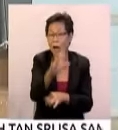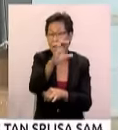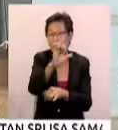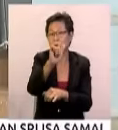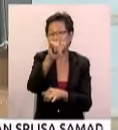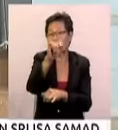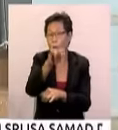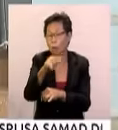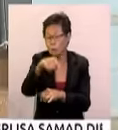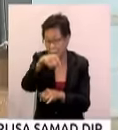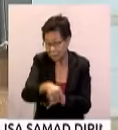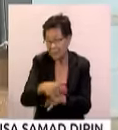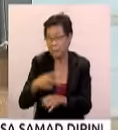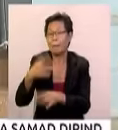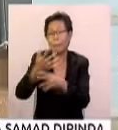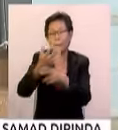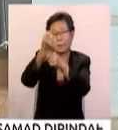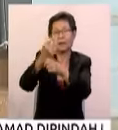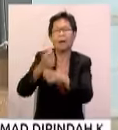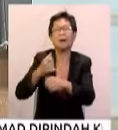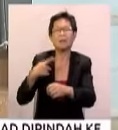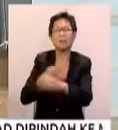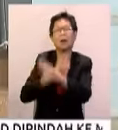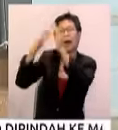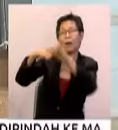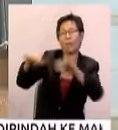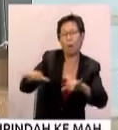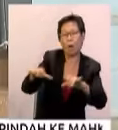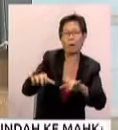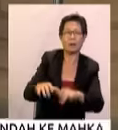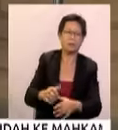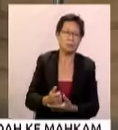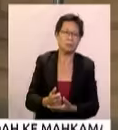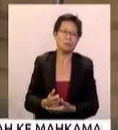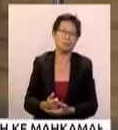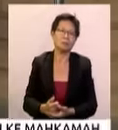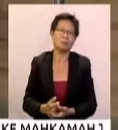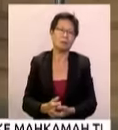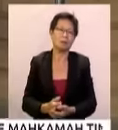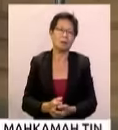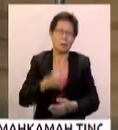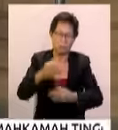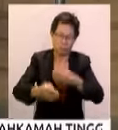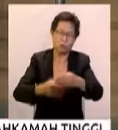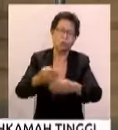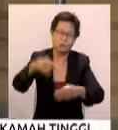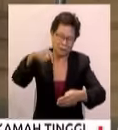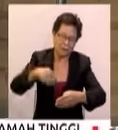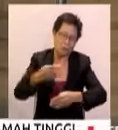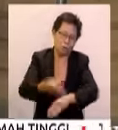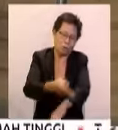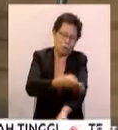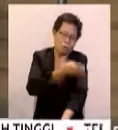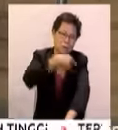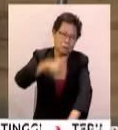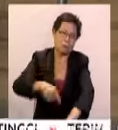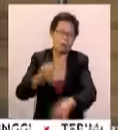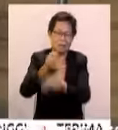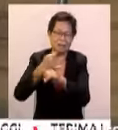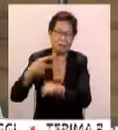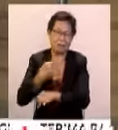semua menang, kita harap dia buat semua apa yang penduduk sini nak. Kasih majukan ke sini lah. Itu jagakan